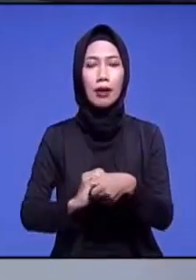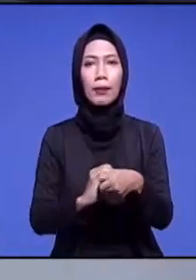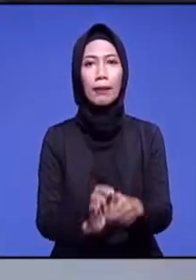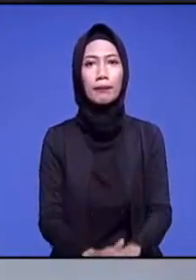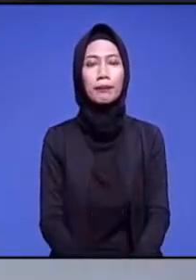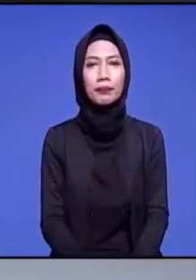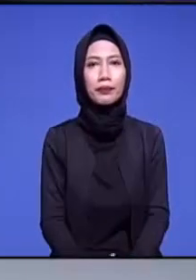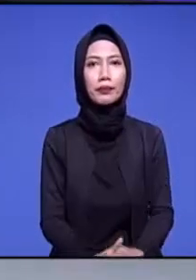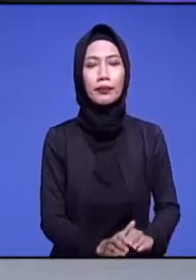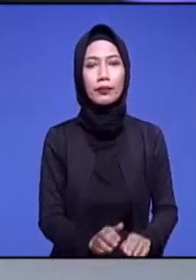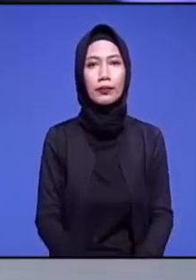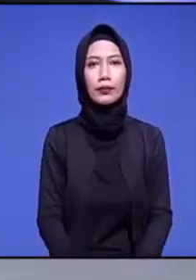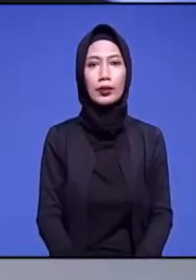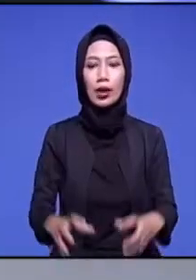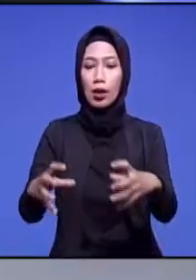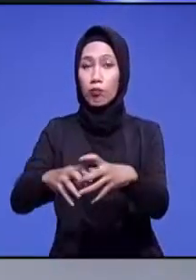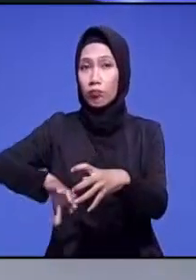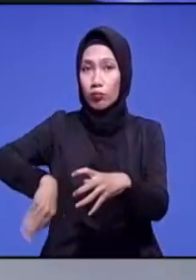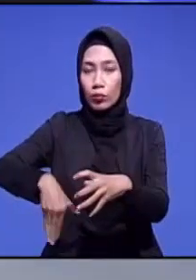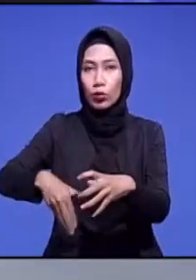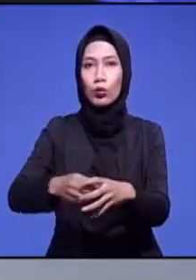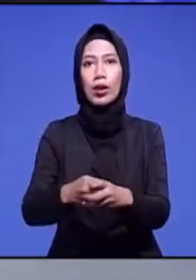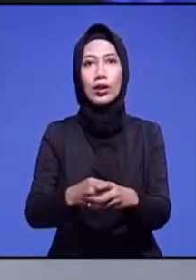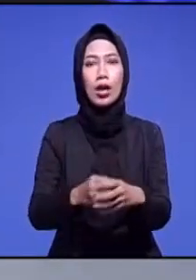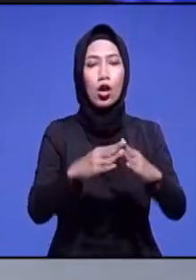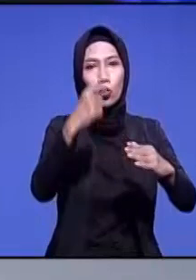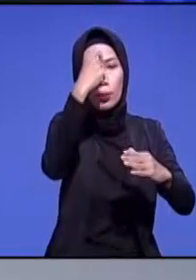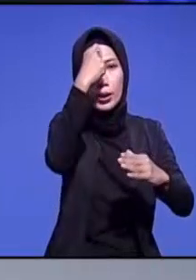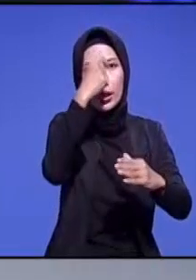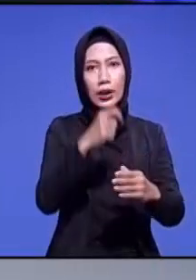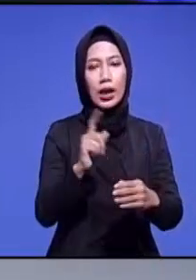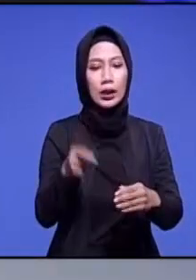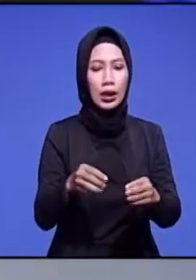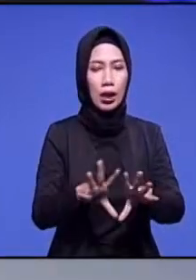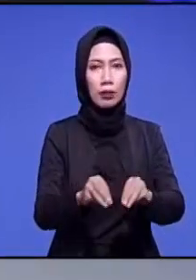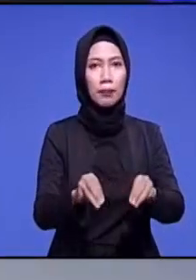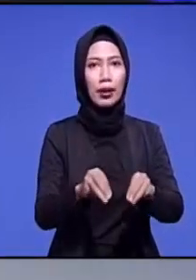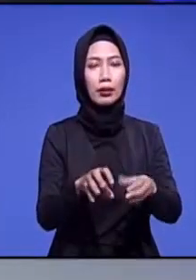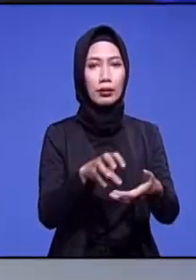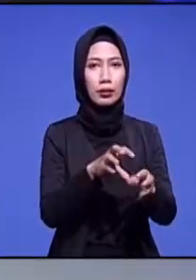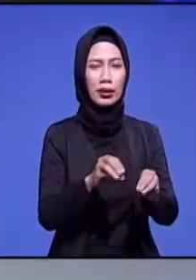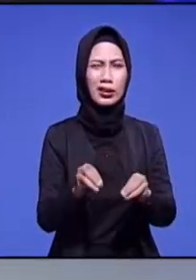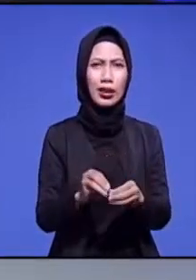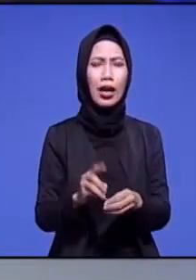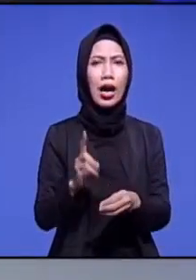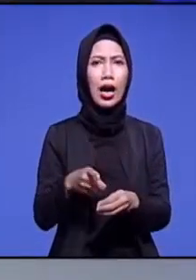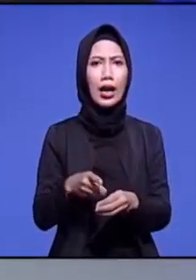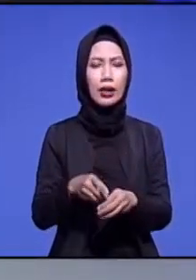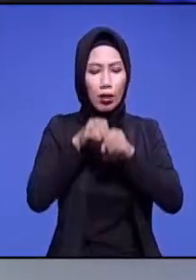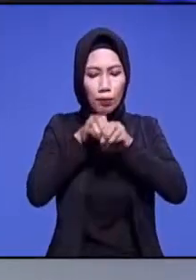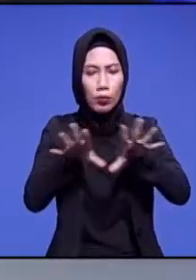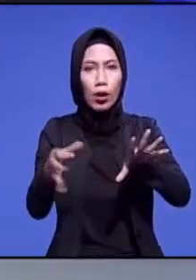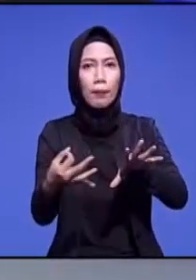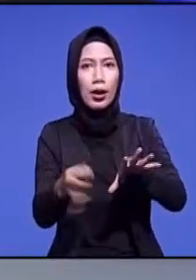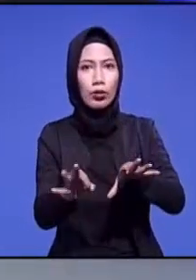Selain klaster rumah sakit, keluarga, dan perkantoran, Satgas Penanganan COVID-19 menemukan adanya sejumlah klaster baru penularan virus corona,